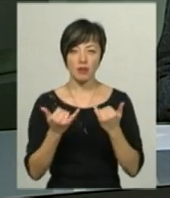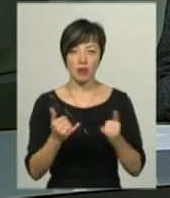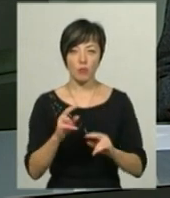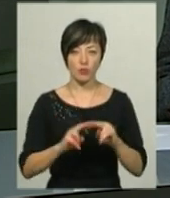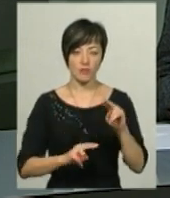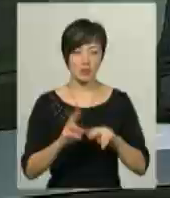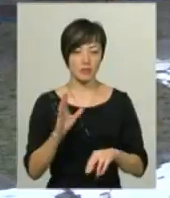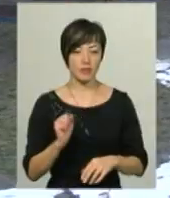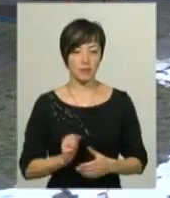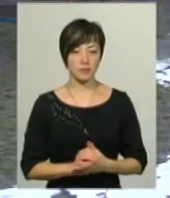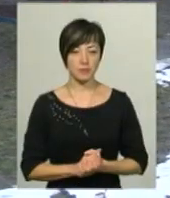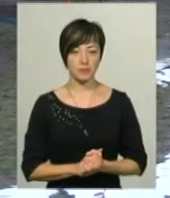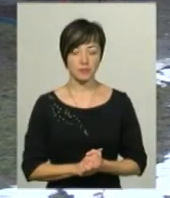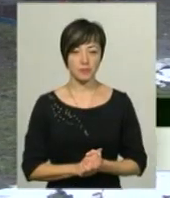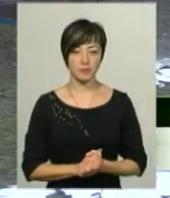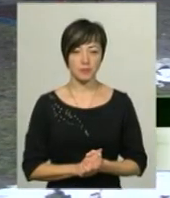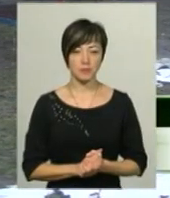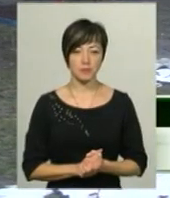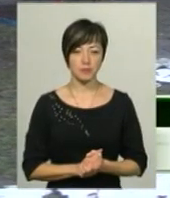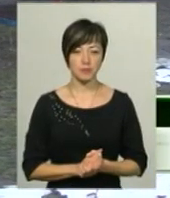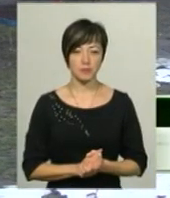будівництва. Що там і